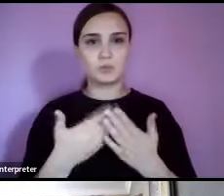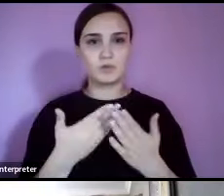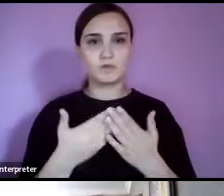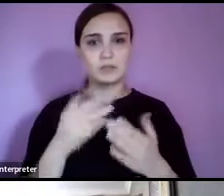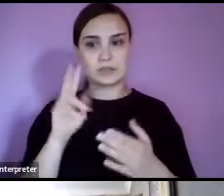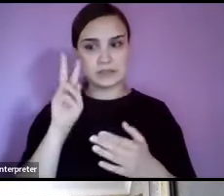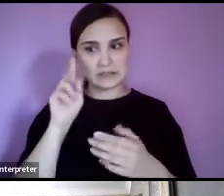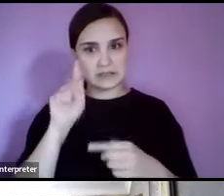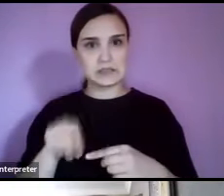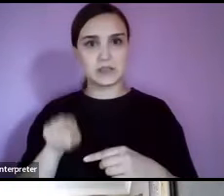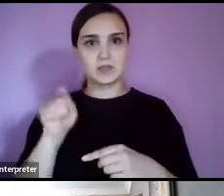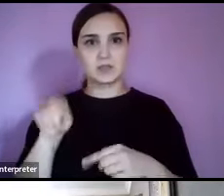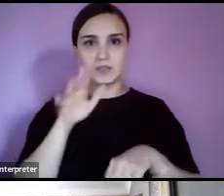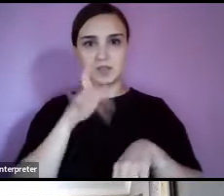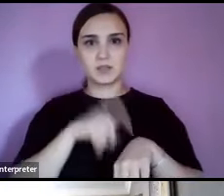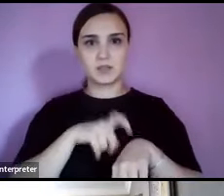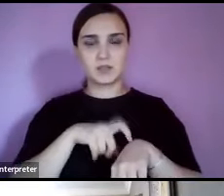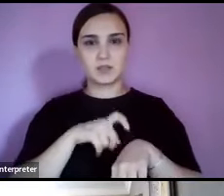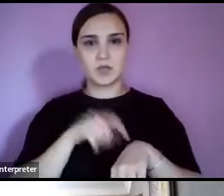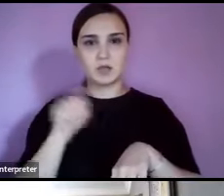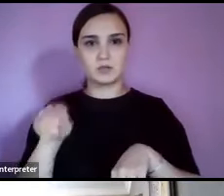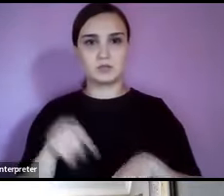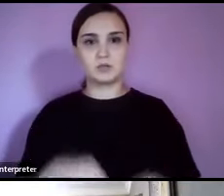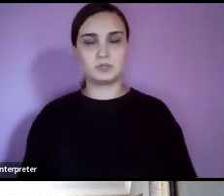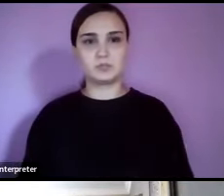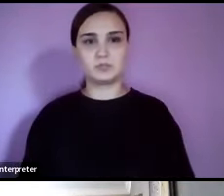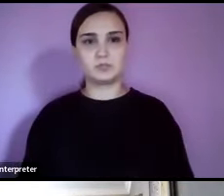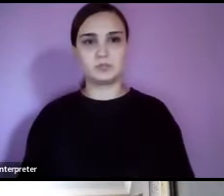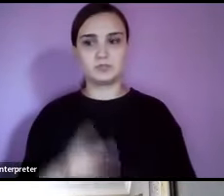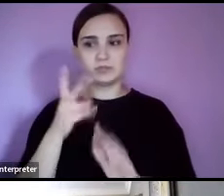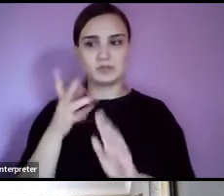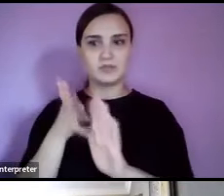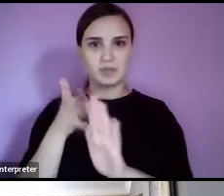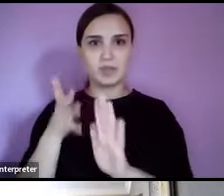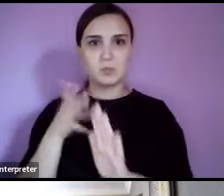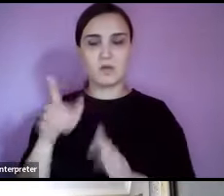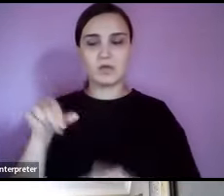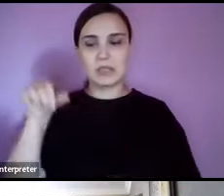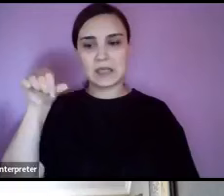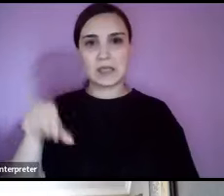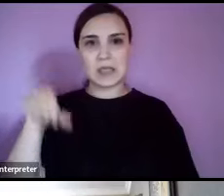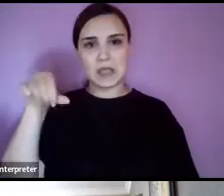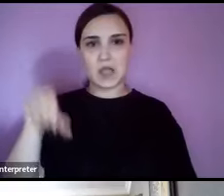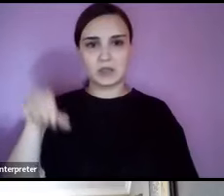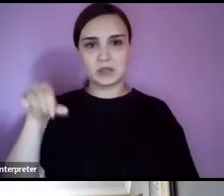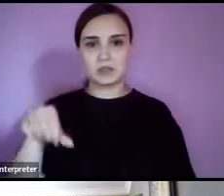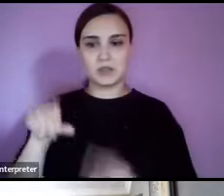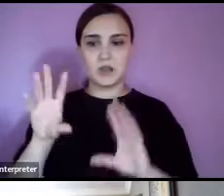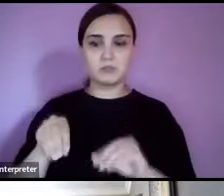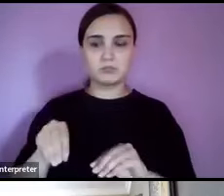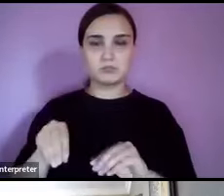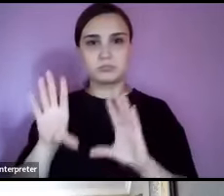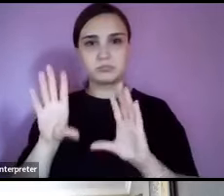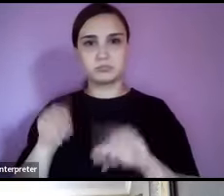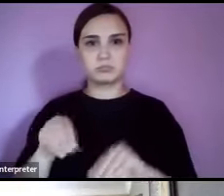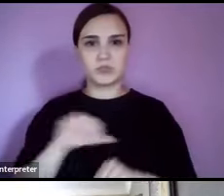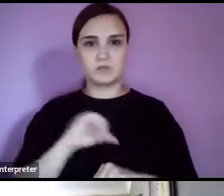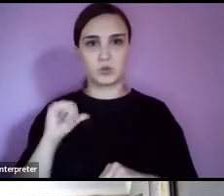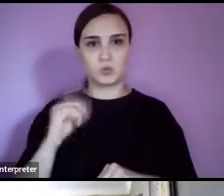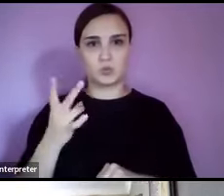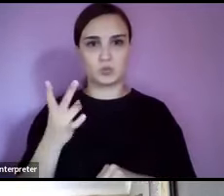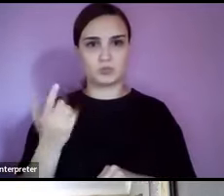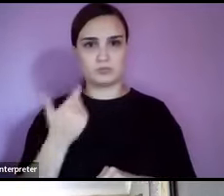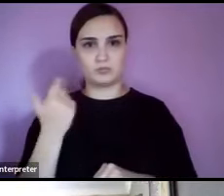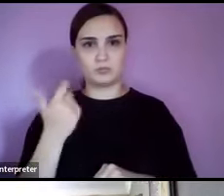ცნობს, იცის საათის ცნობა. ან თუნდაც აი ღილაკის ჩართვა გამორთვით, თვითონ არეგულიროს, ან